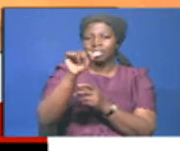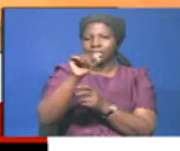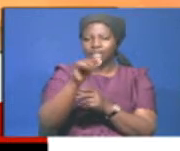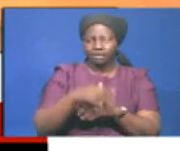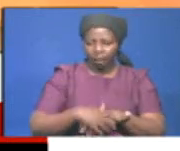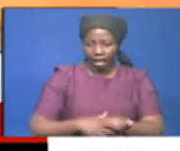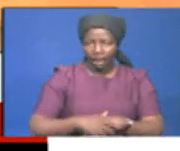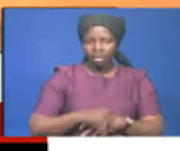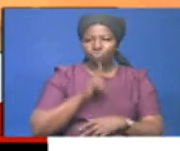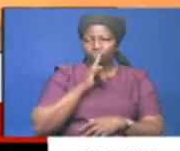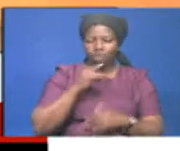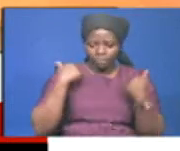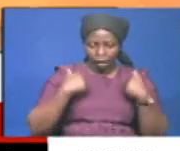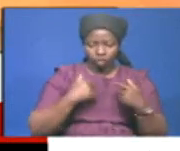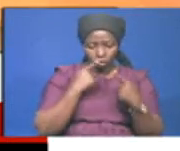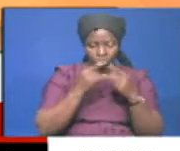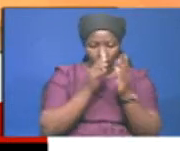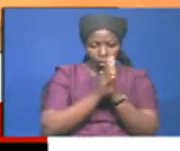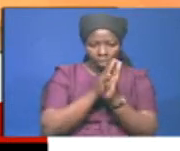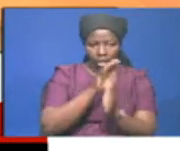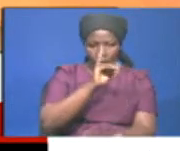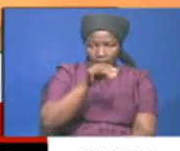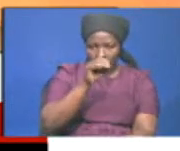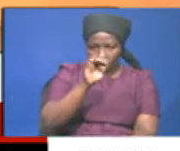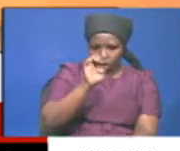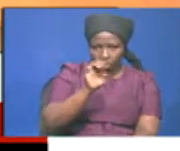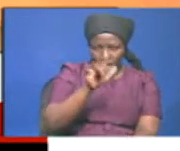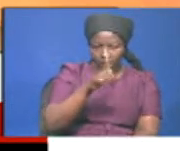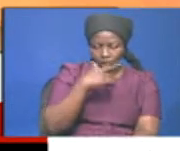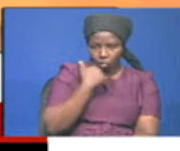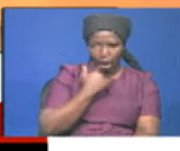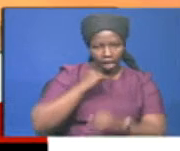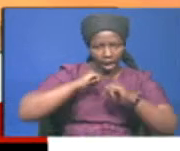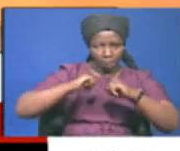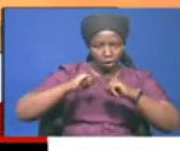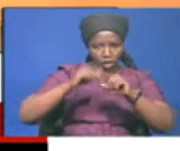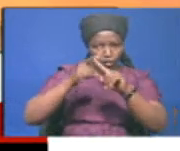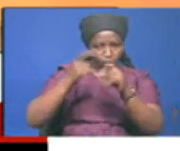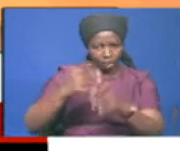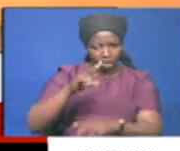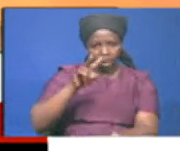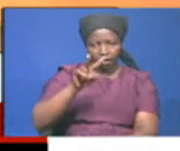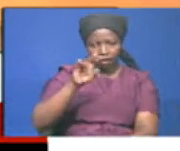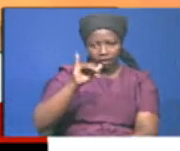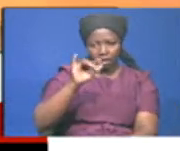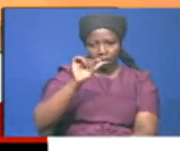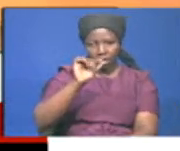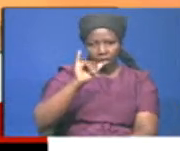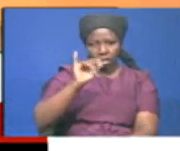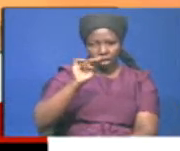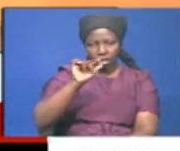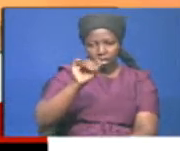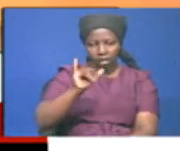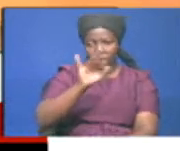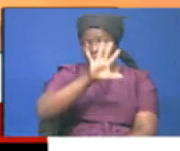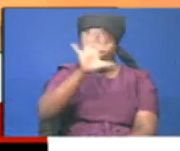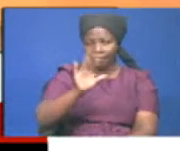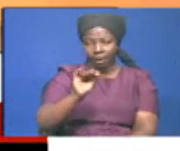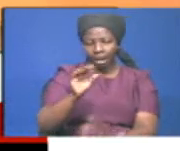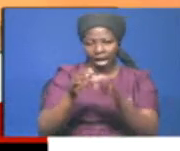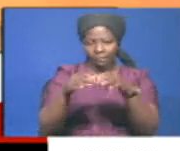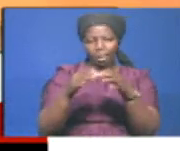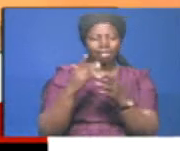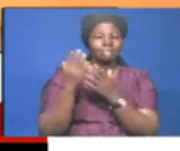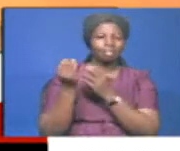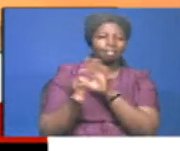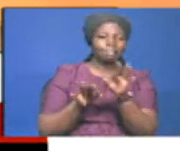naye Joel Otieno, ambaye ni mkurugenzi mkuu kutoka Vigingi Africa Limited. Atueleze tu ni jukumu lipi